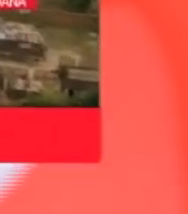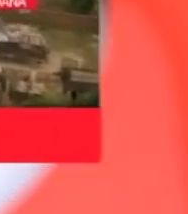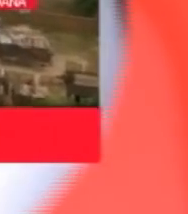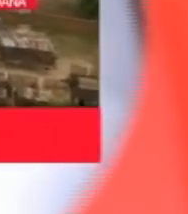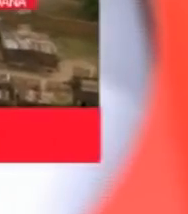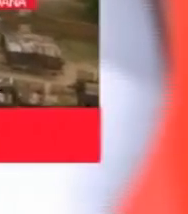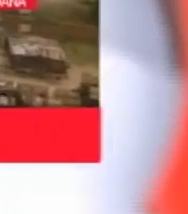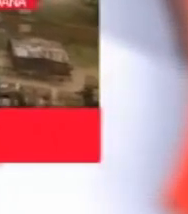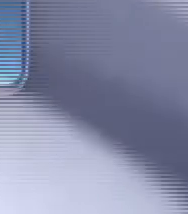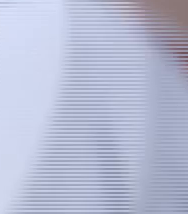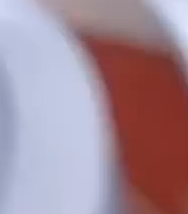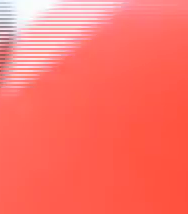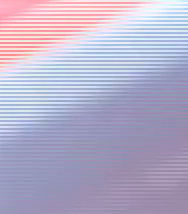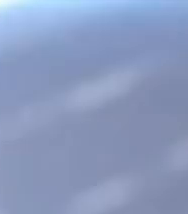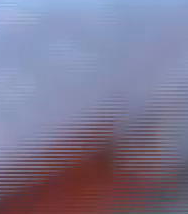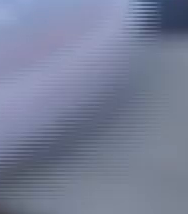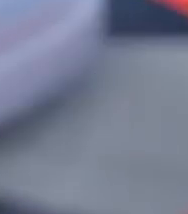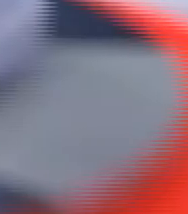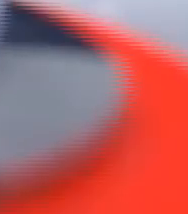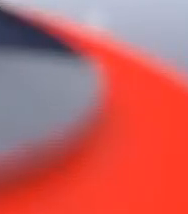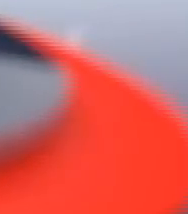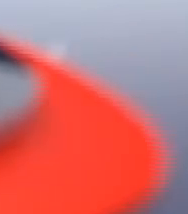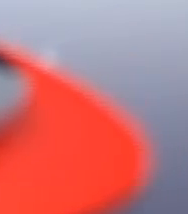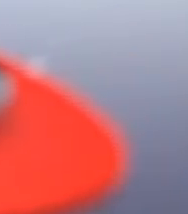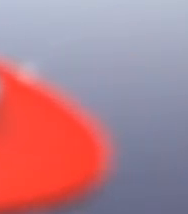ny Beloandroy.